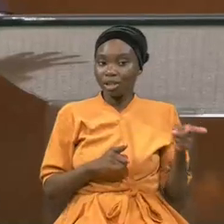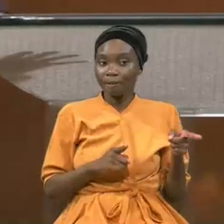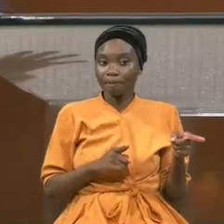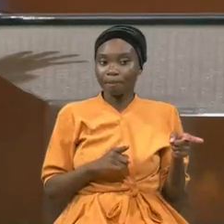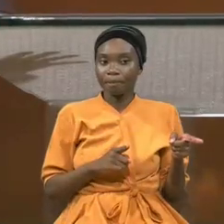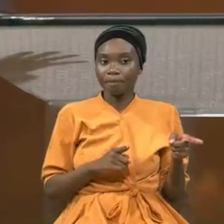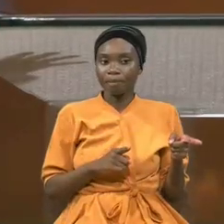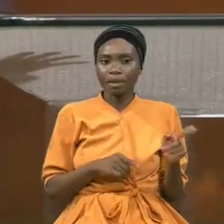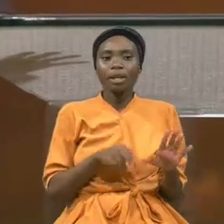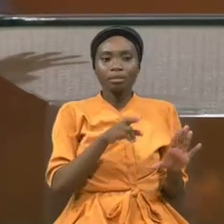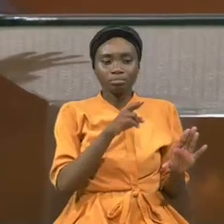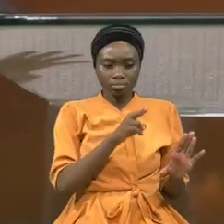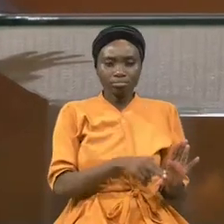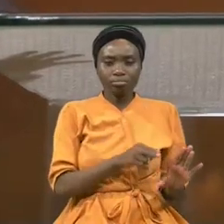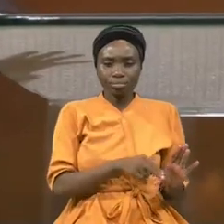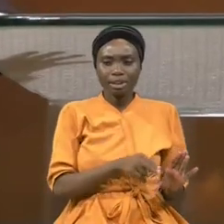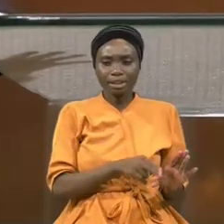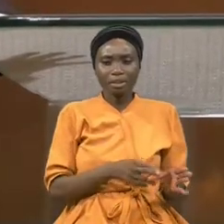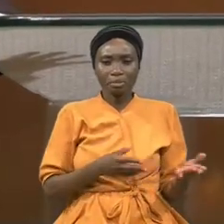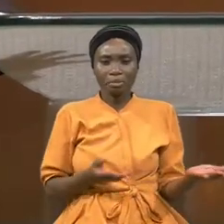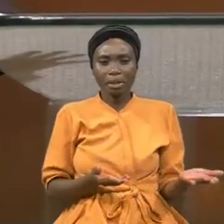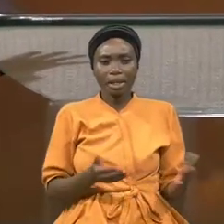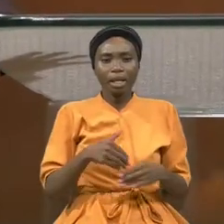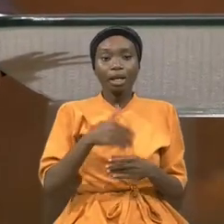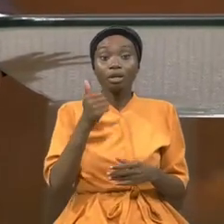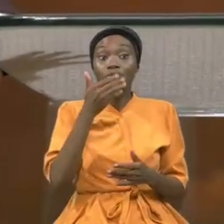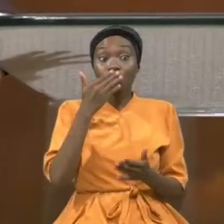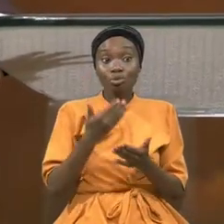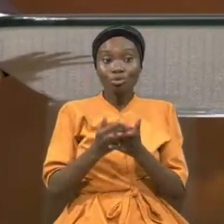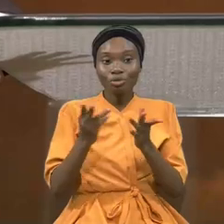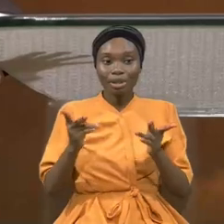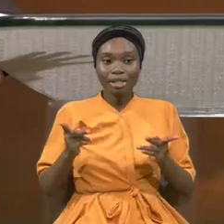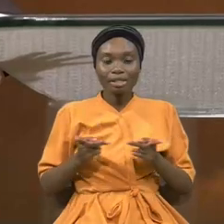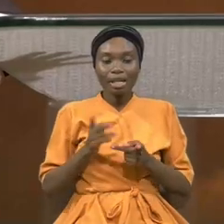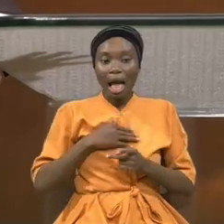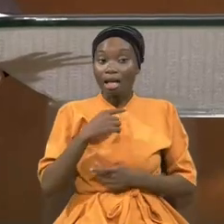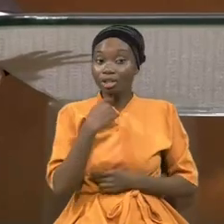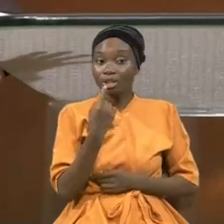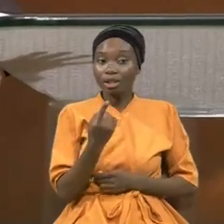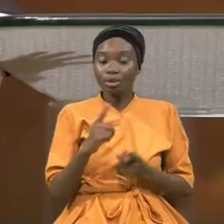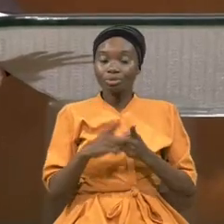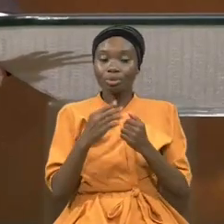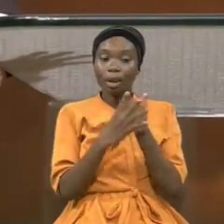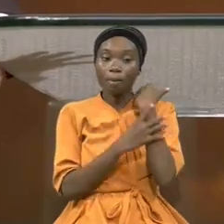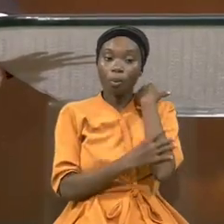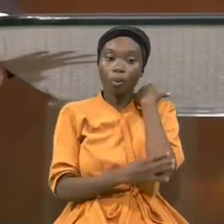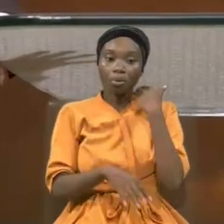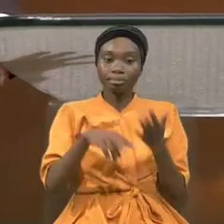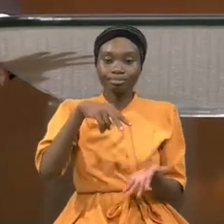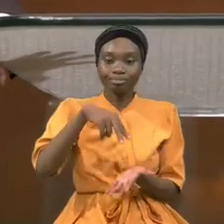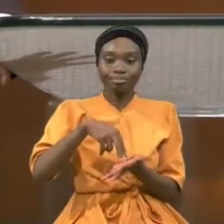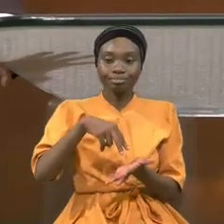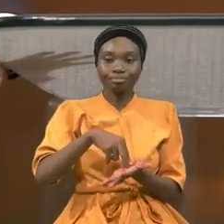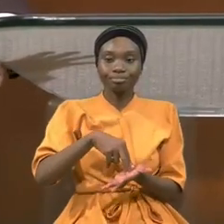toi, assieds-toi ici à cette place d'honneur. Et si vous dites au